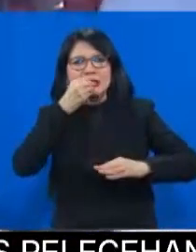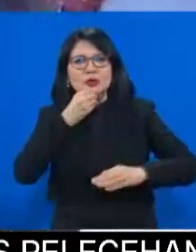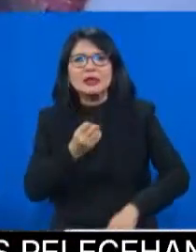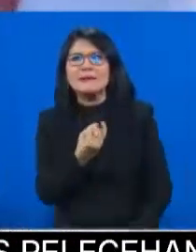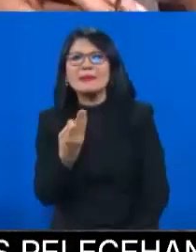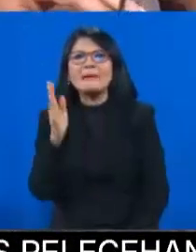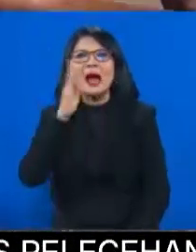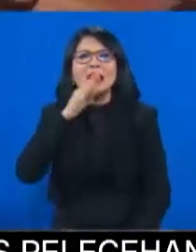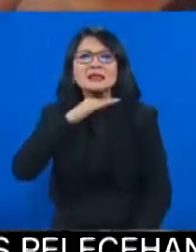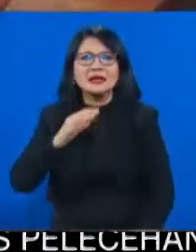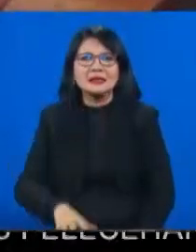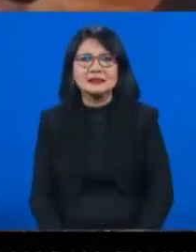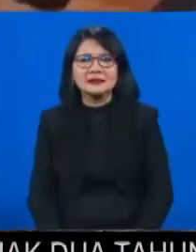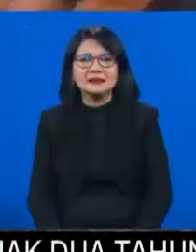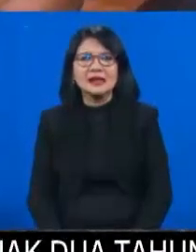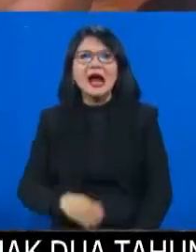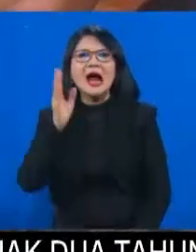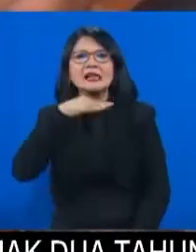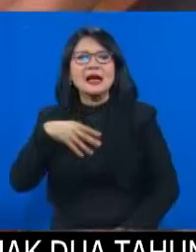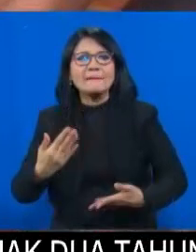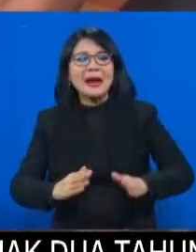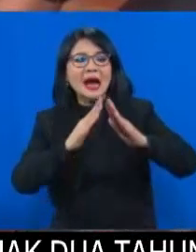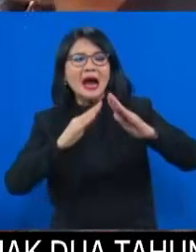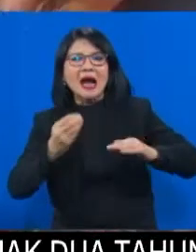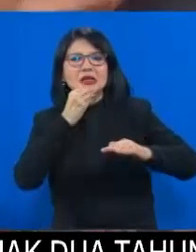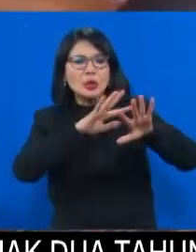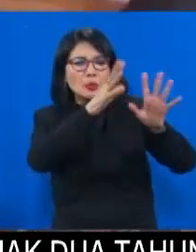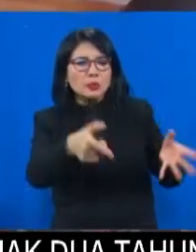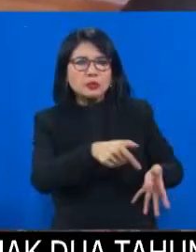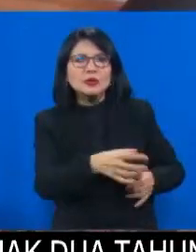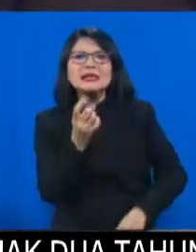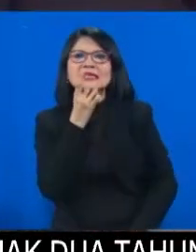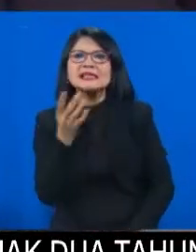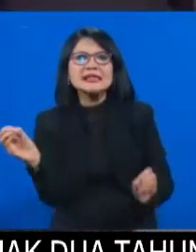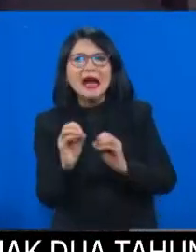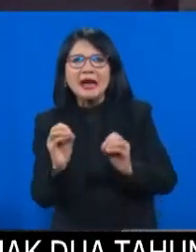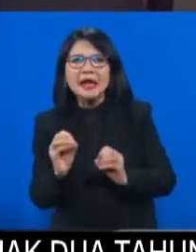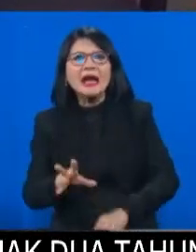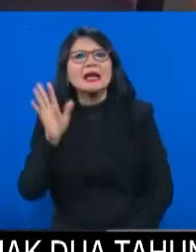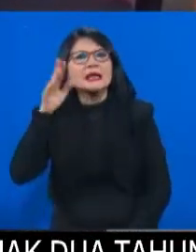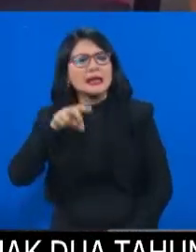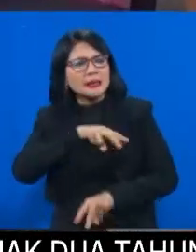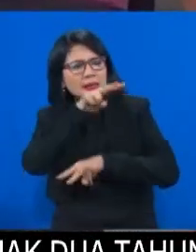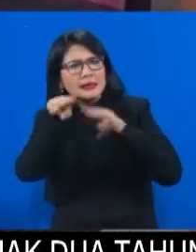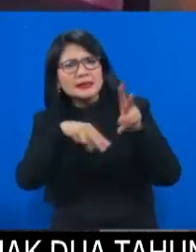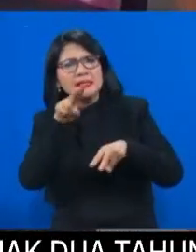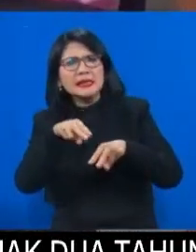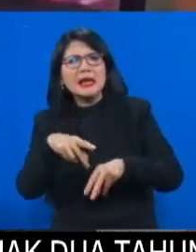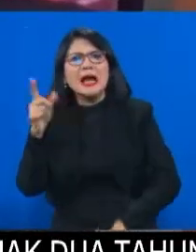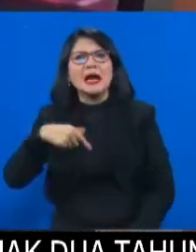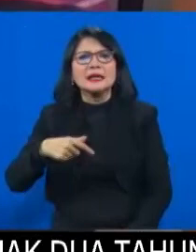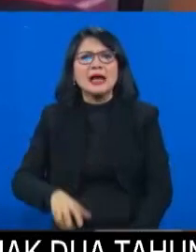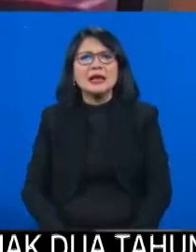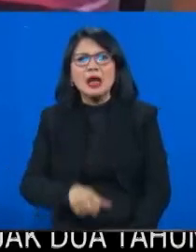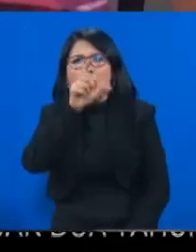alasan. Di antaranya restoran dalam gua tersebut tidak berizin, serta akan dilakukan pengecekan dari petugas Balai Pelestarian Cagar